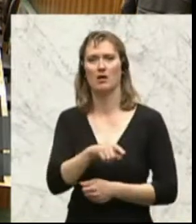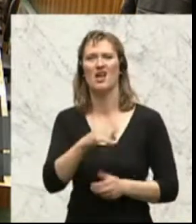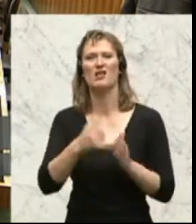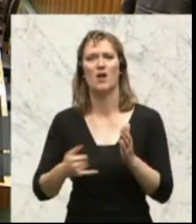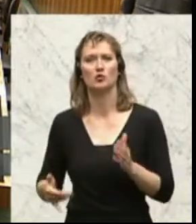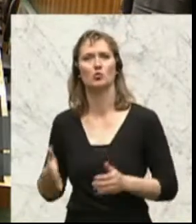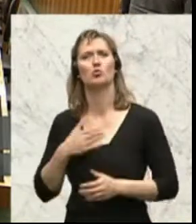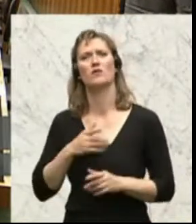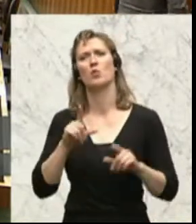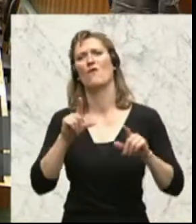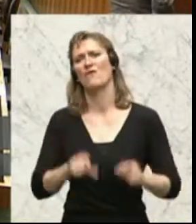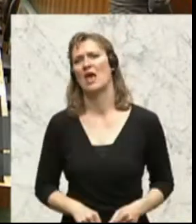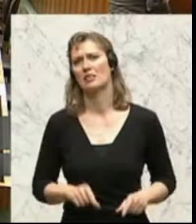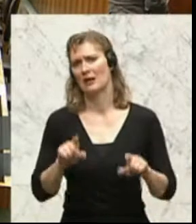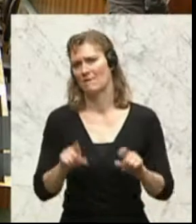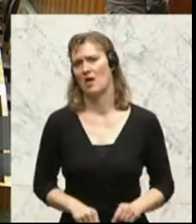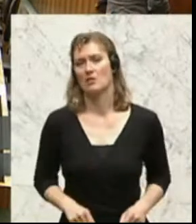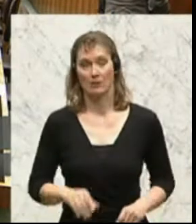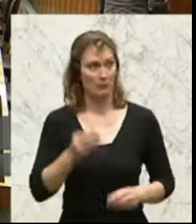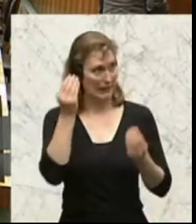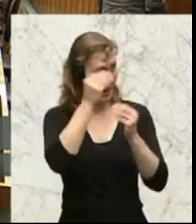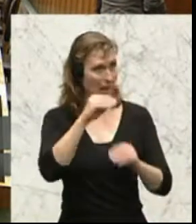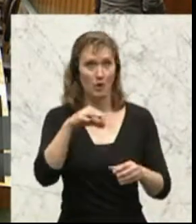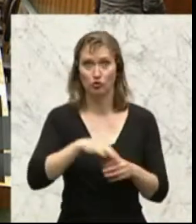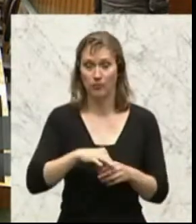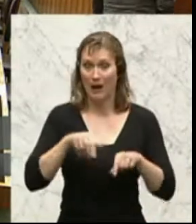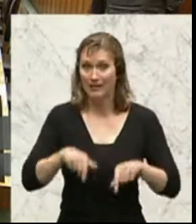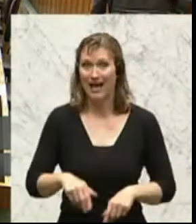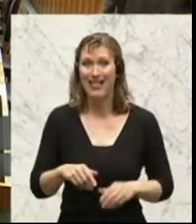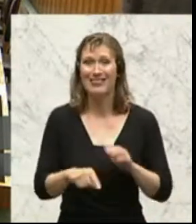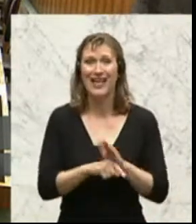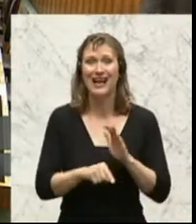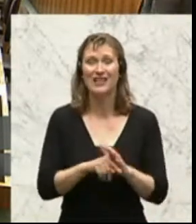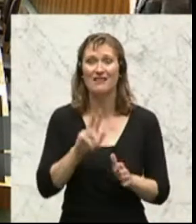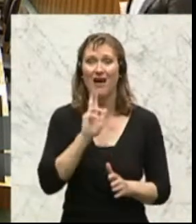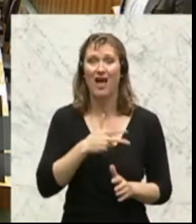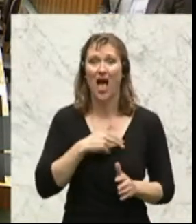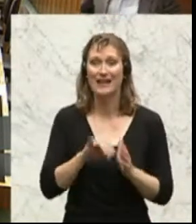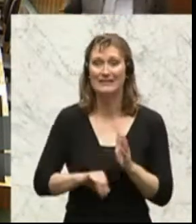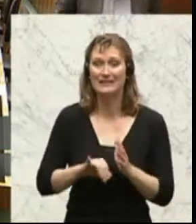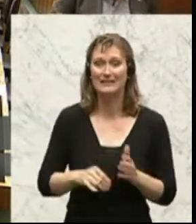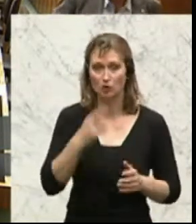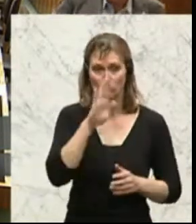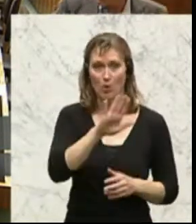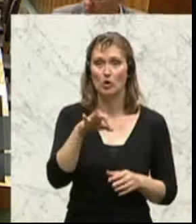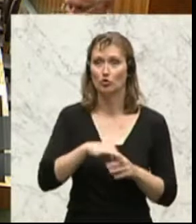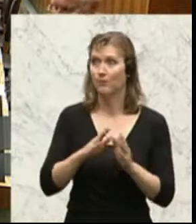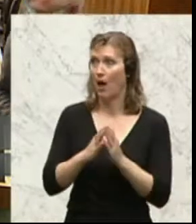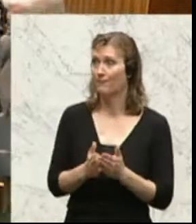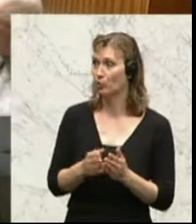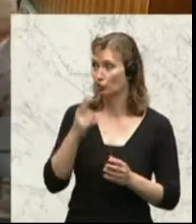niedrig. Sehr geehrte Sparer, wir haben negative Realzinsen. Schauen Sie mal auf Ihr Sparbuch und Sie werden